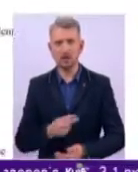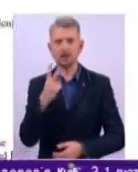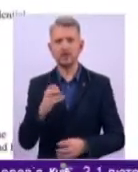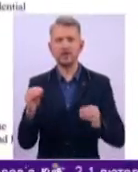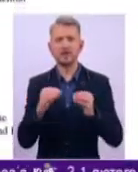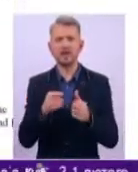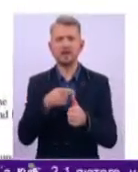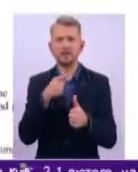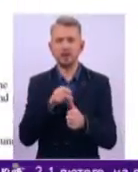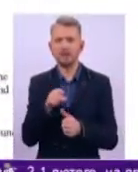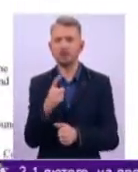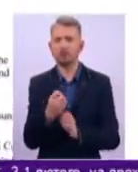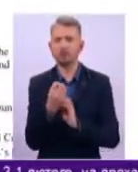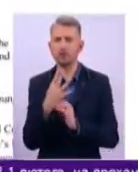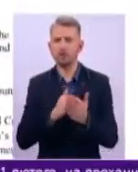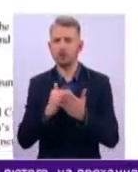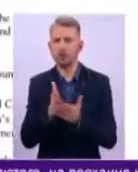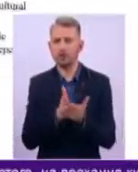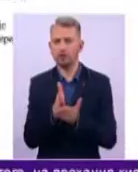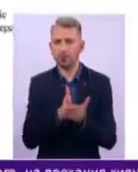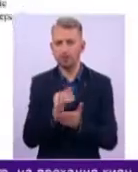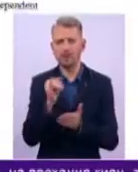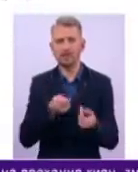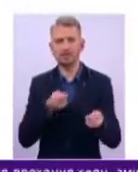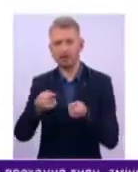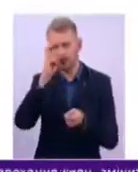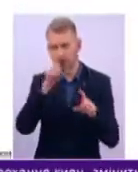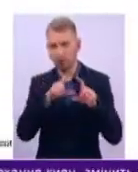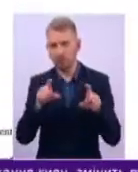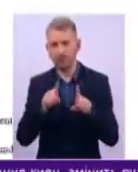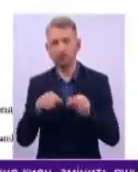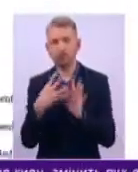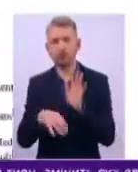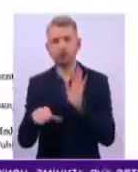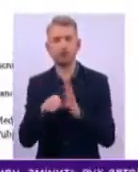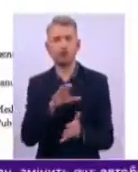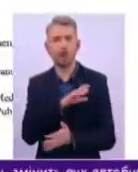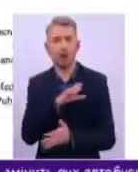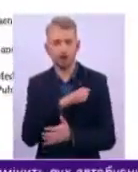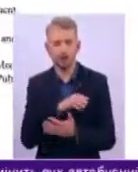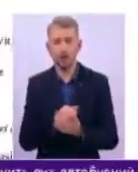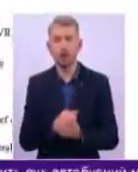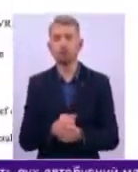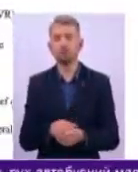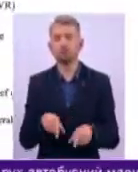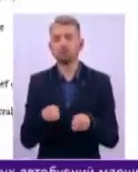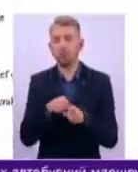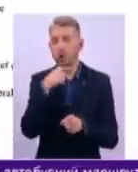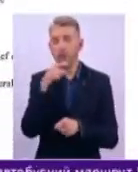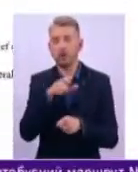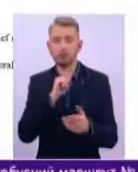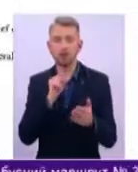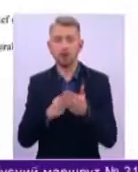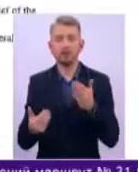210 імен, із них 114 високопосадовці і керівники держкомпаній, а також 96 олігархів. Рівно стільки росіян потрапило до